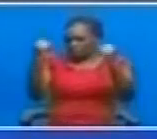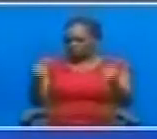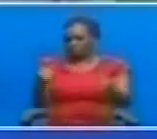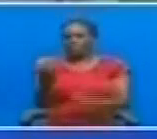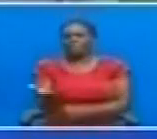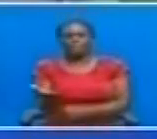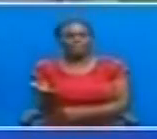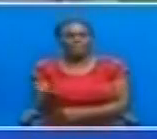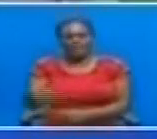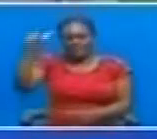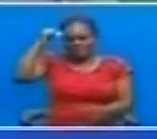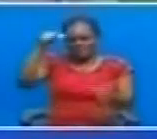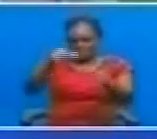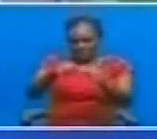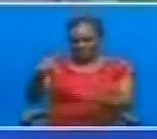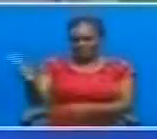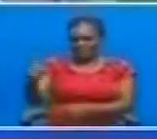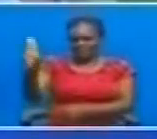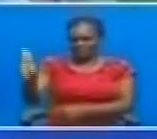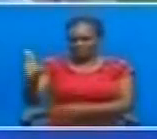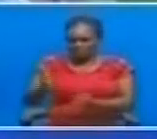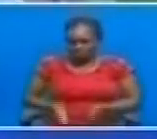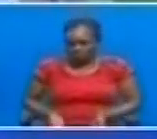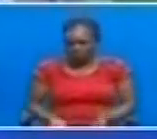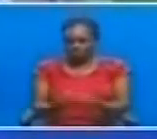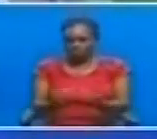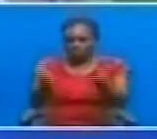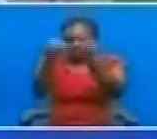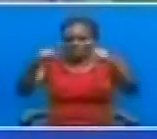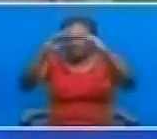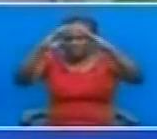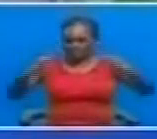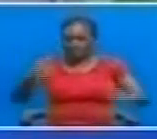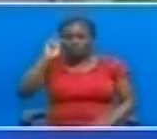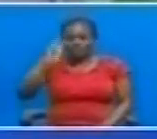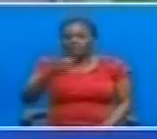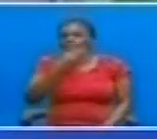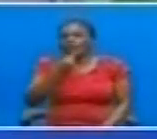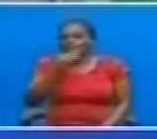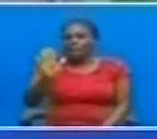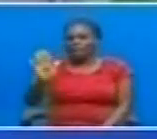huu? Tukumbuke Rais Uhuru Kenyatta alizaliwa Ikulu. Sasa aliona baba yake